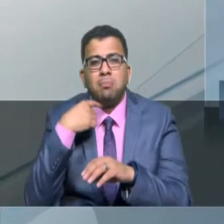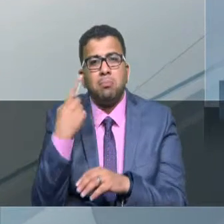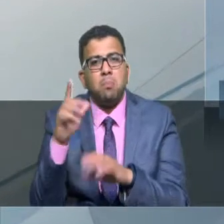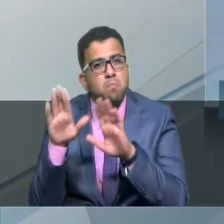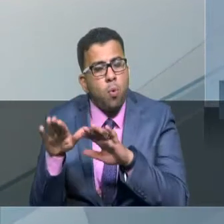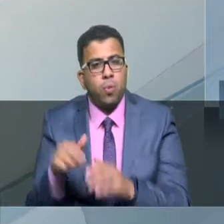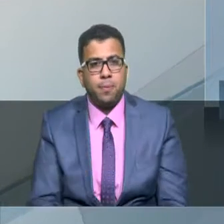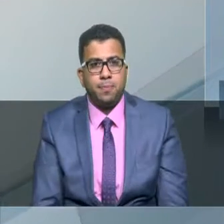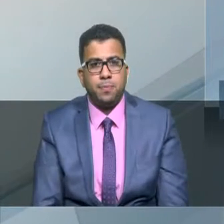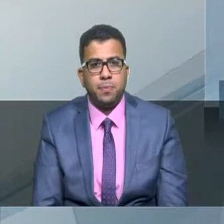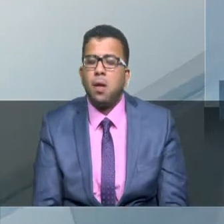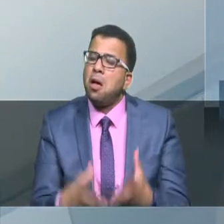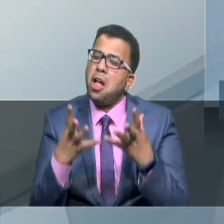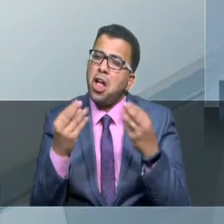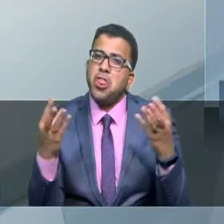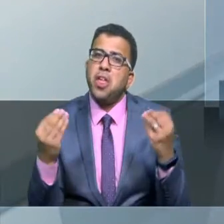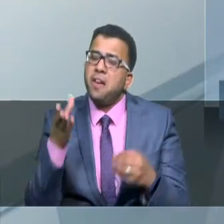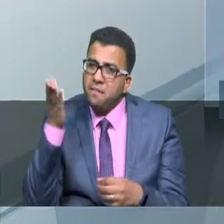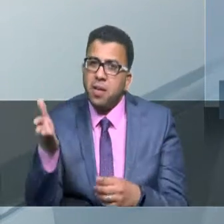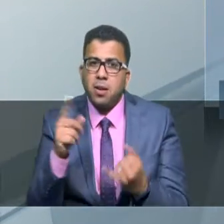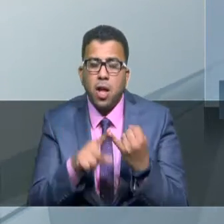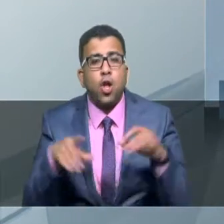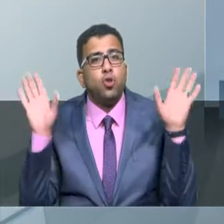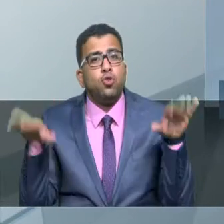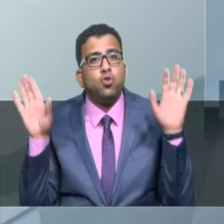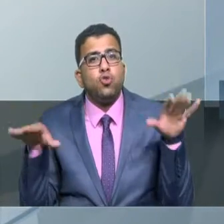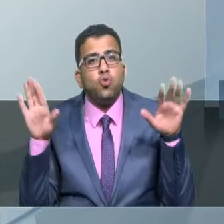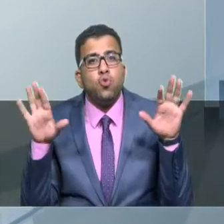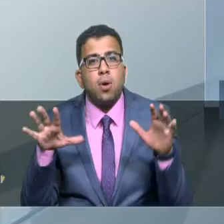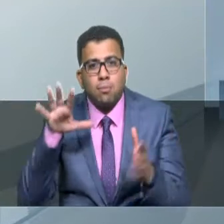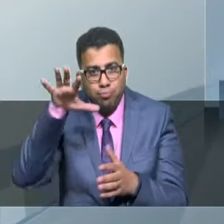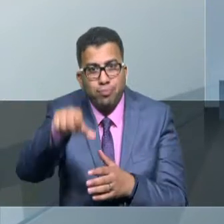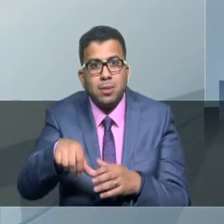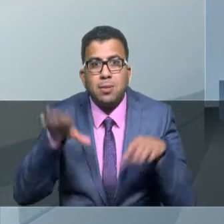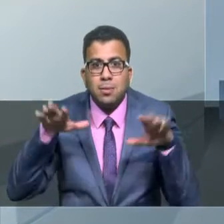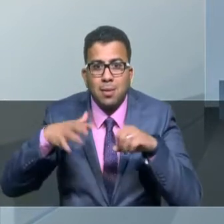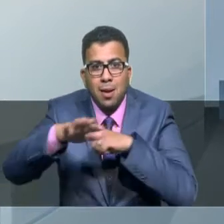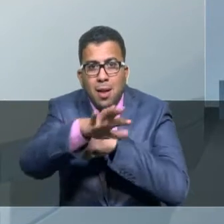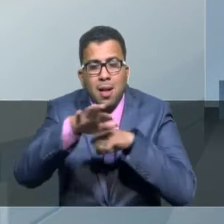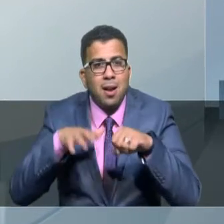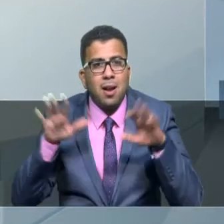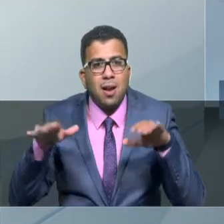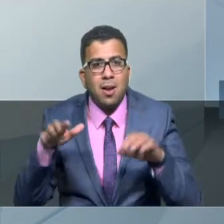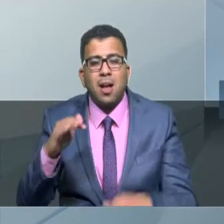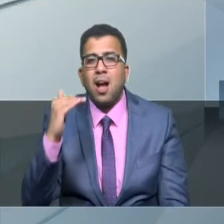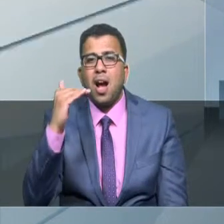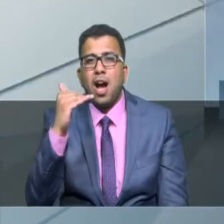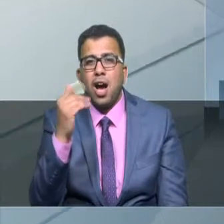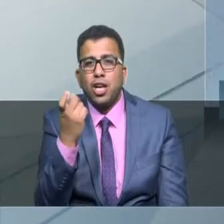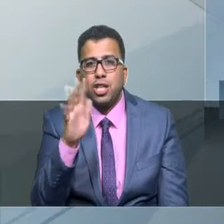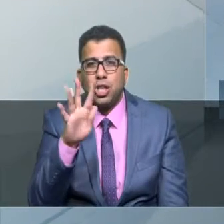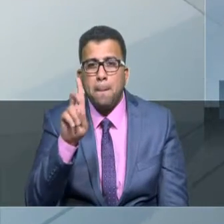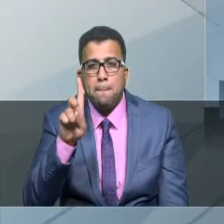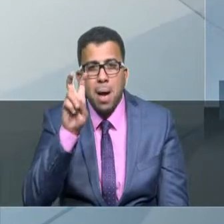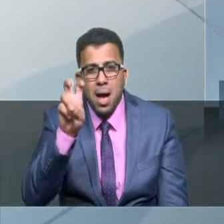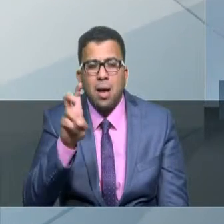يعني الأشياء كثيرة صراحة، منها الطيور المستوطنة في الجزيرة مثل طير الخرشنة وطير